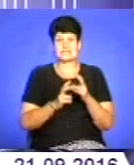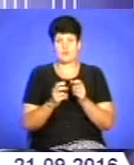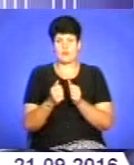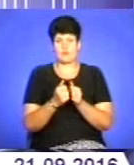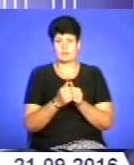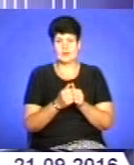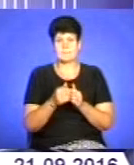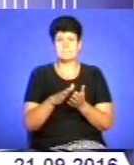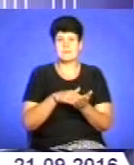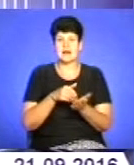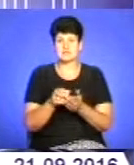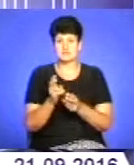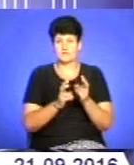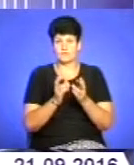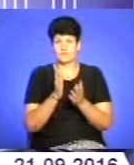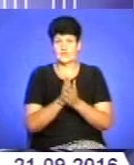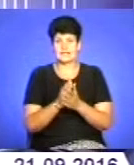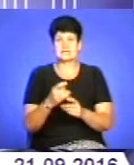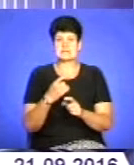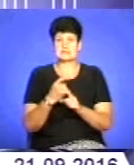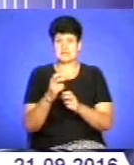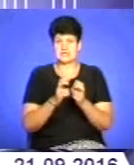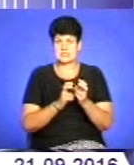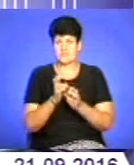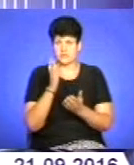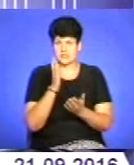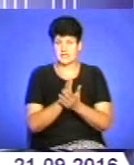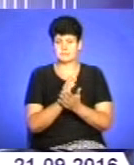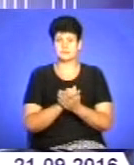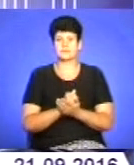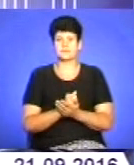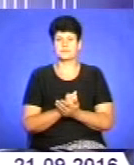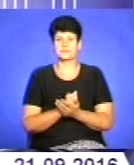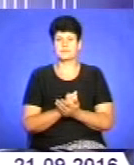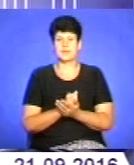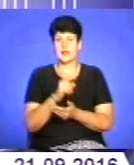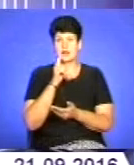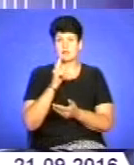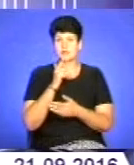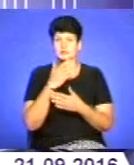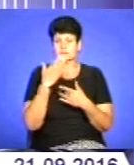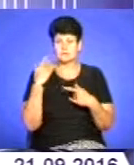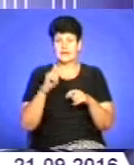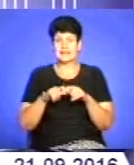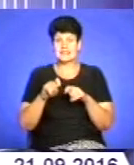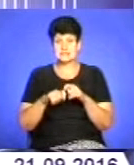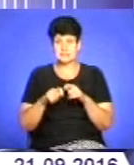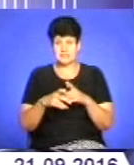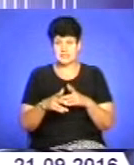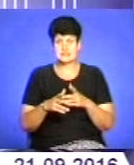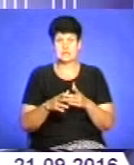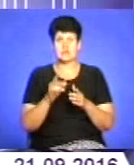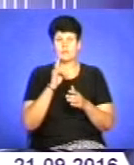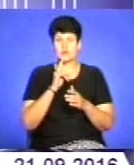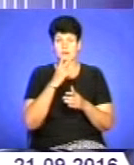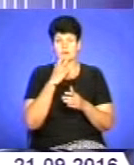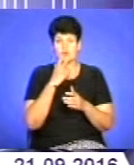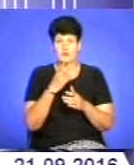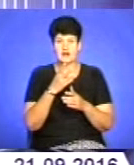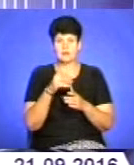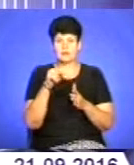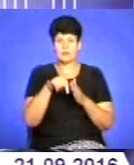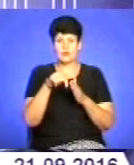є і маслозавод, і спиртзавод, але поки не буде експертизи, поки ми не побачимо місце цієї води, від чого